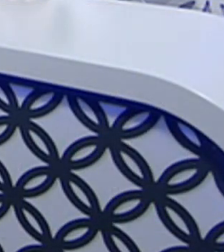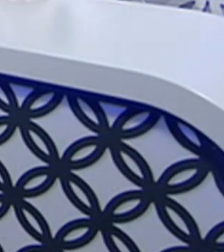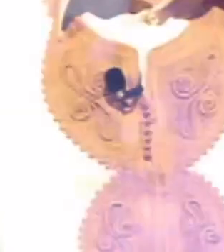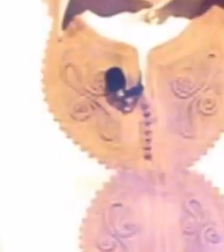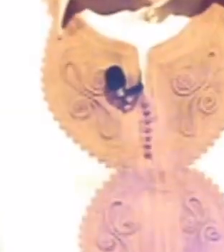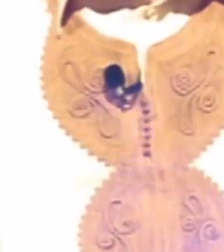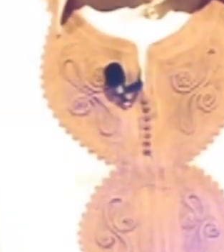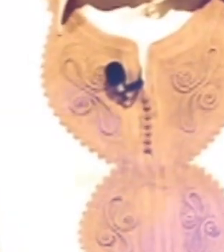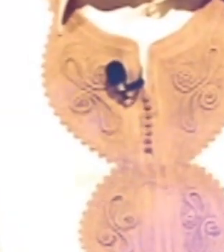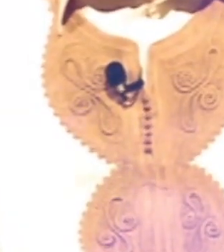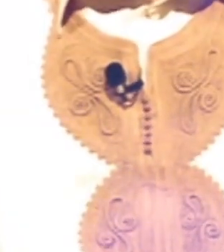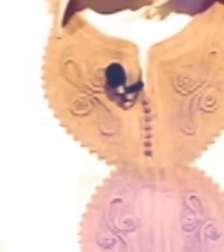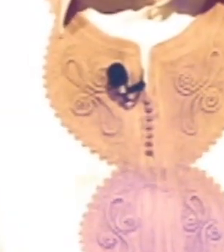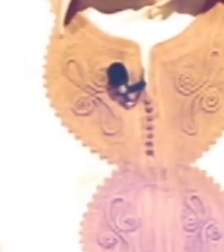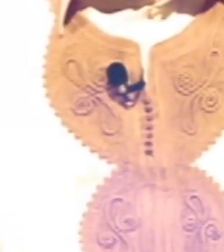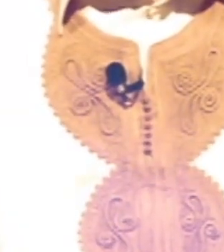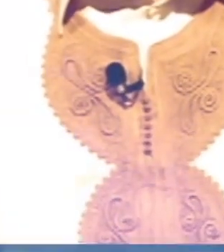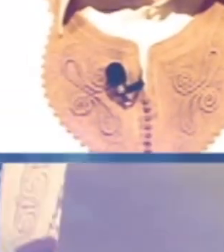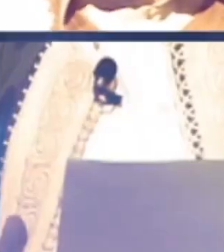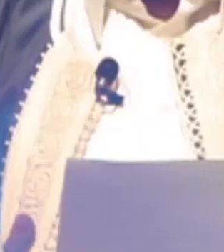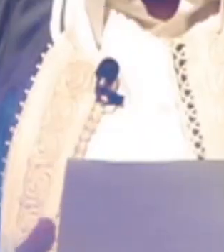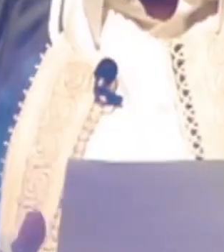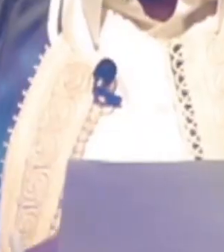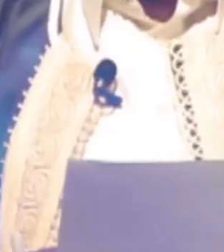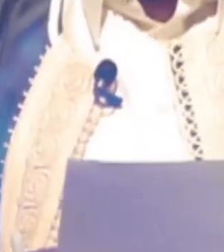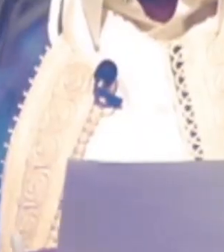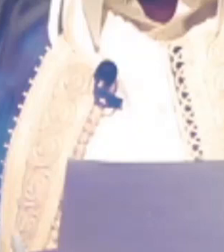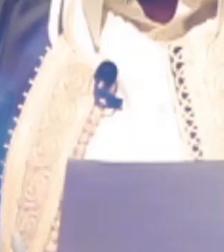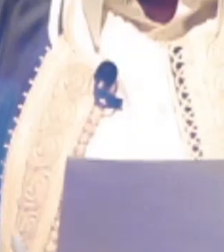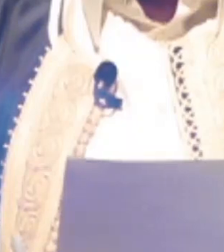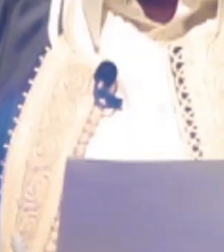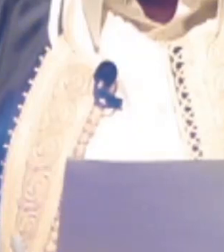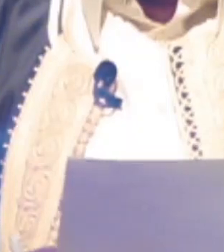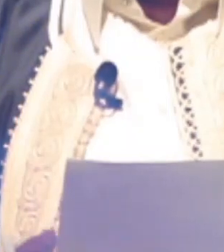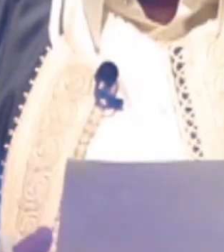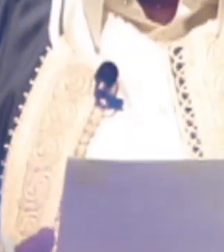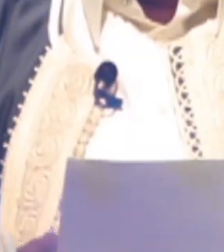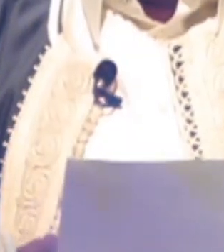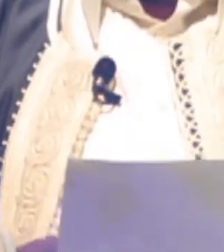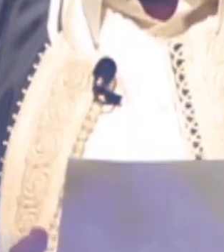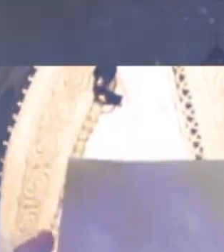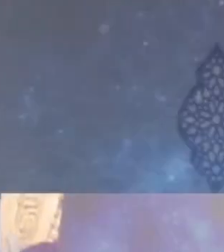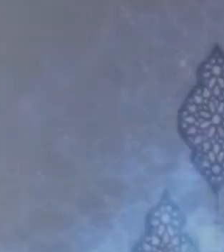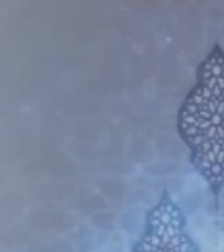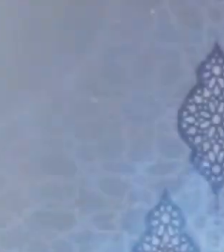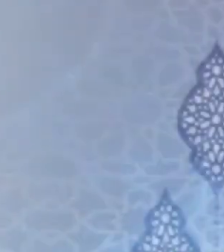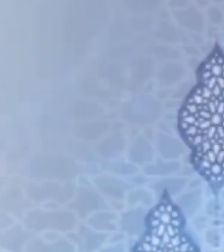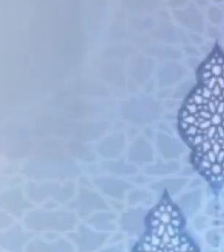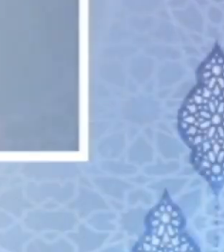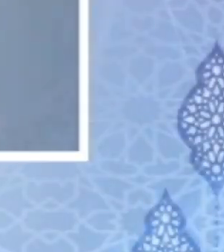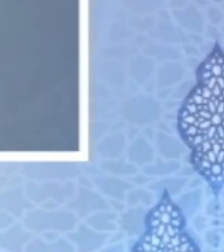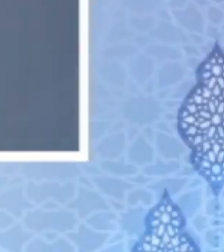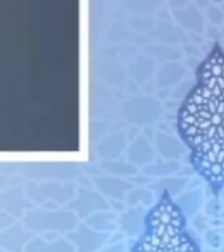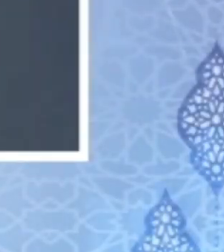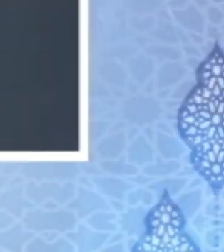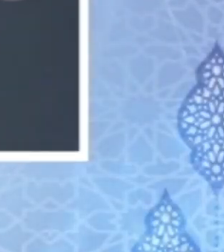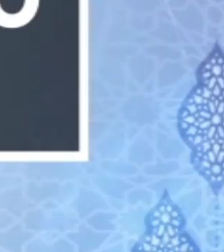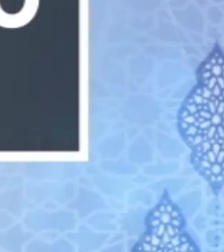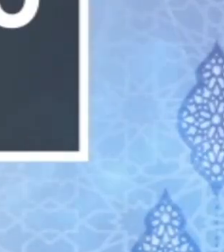شاورهم ونأخذ من ضياهم إخاء إن أمر الناس